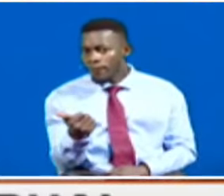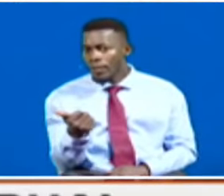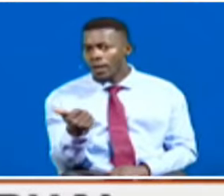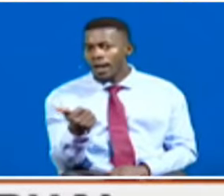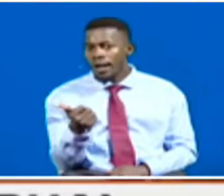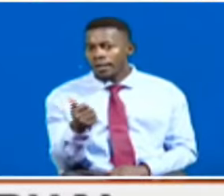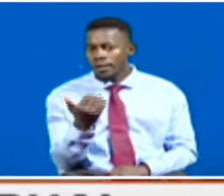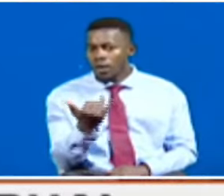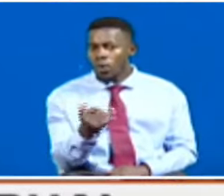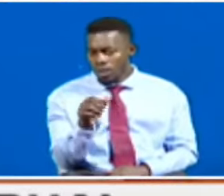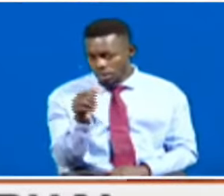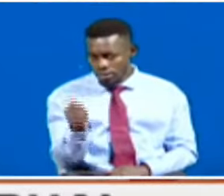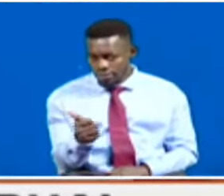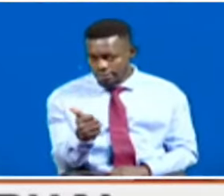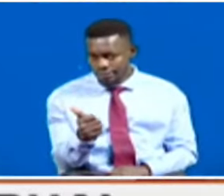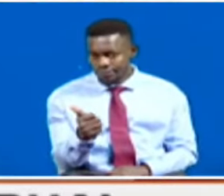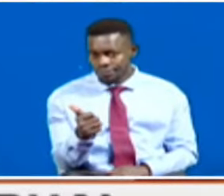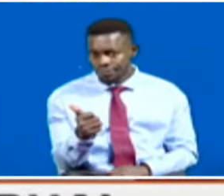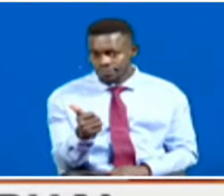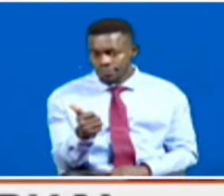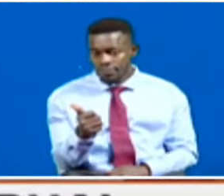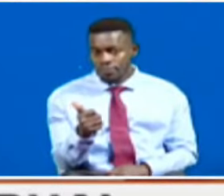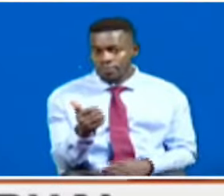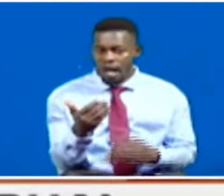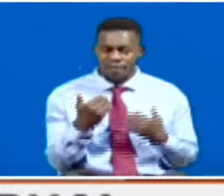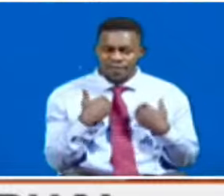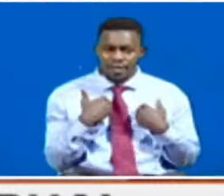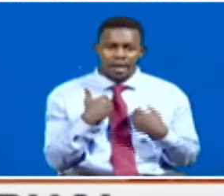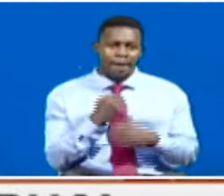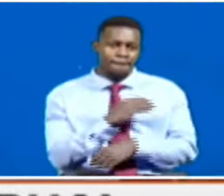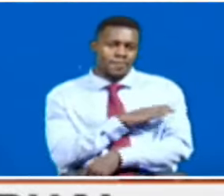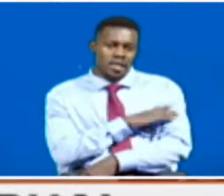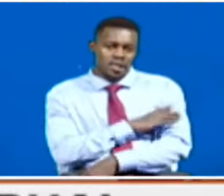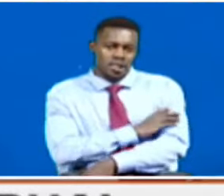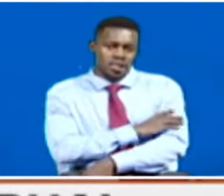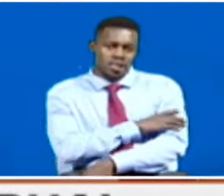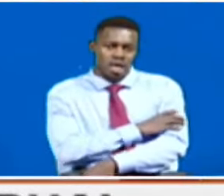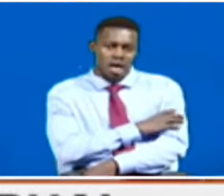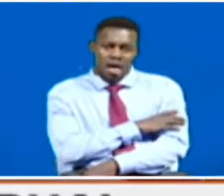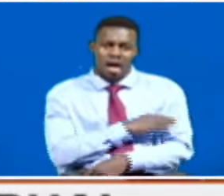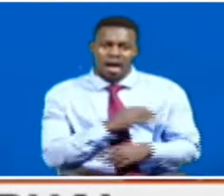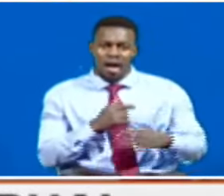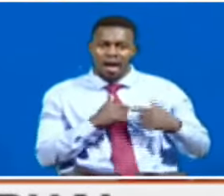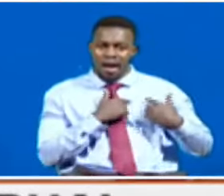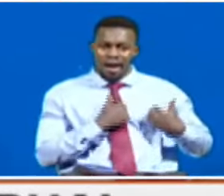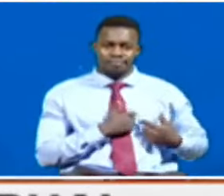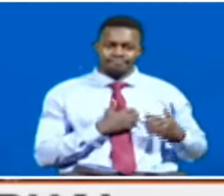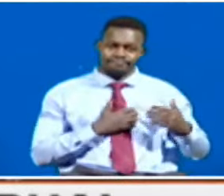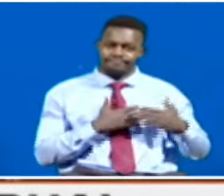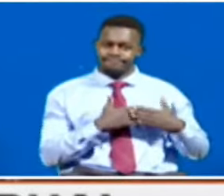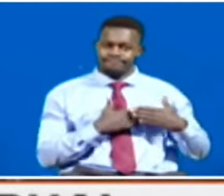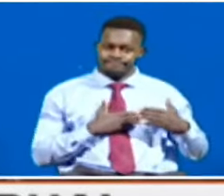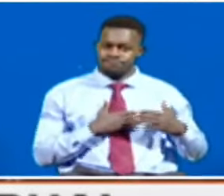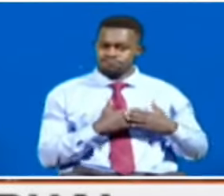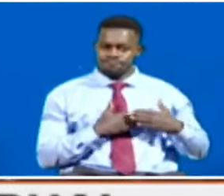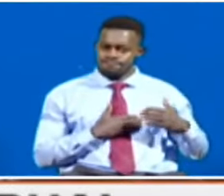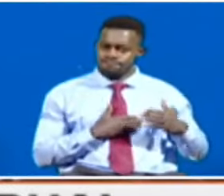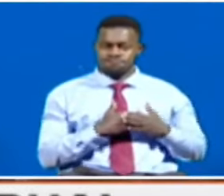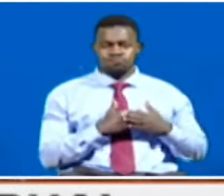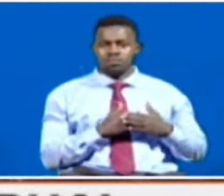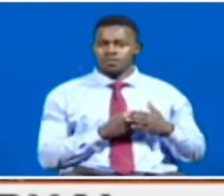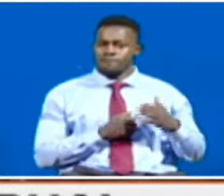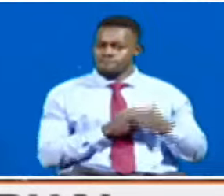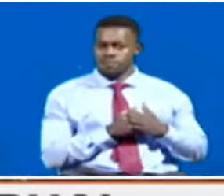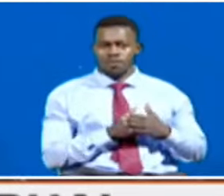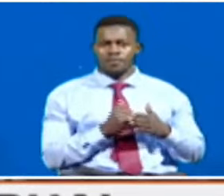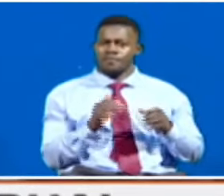wamekuwa na peresha, wamesimama roho, wamekufa. Kuona tu